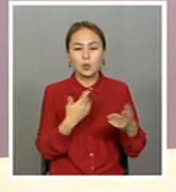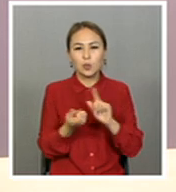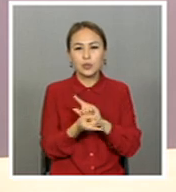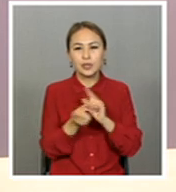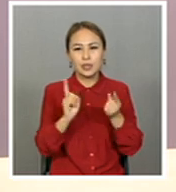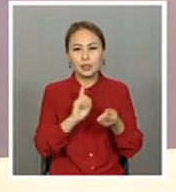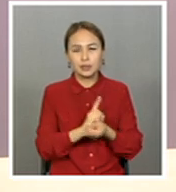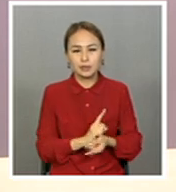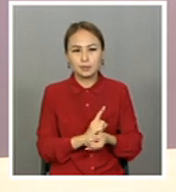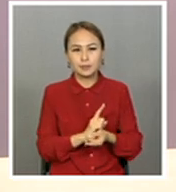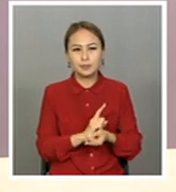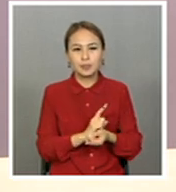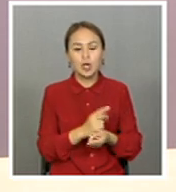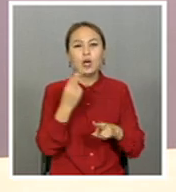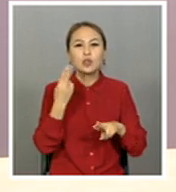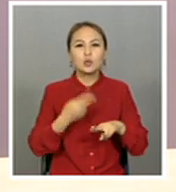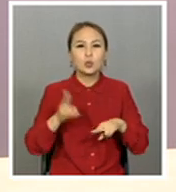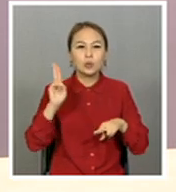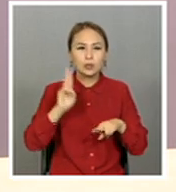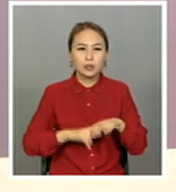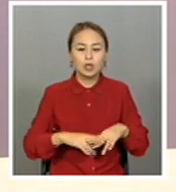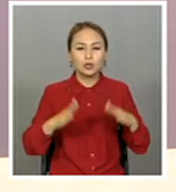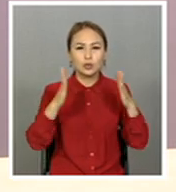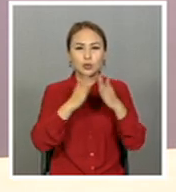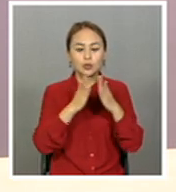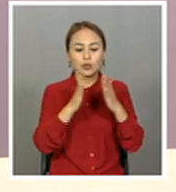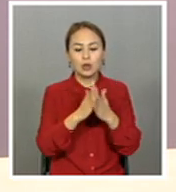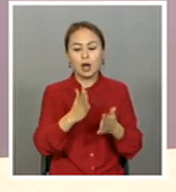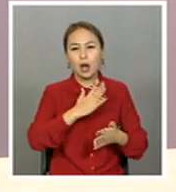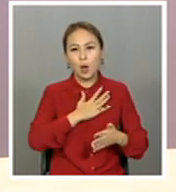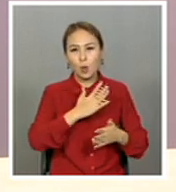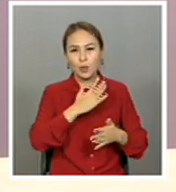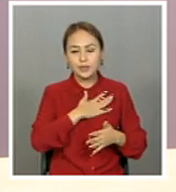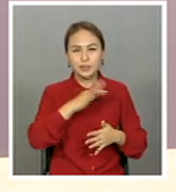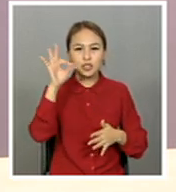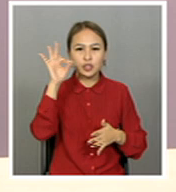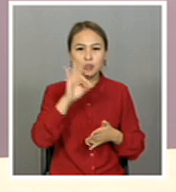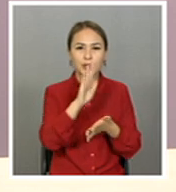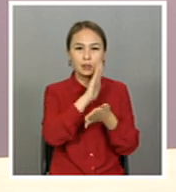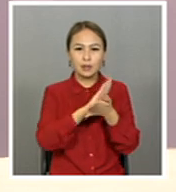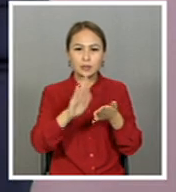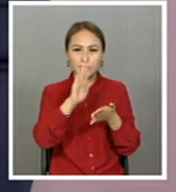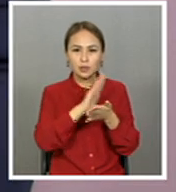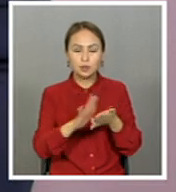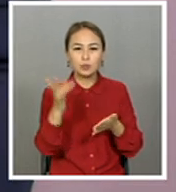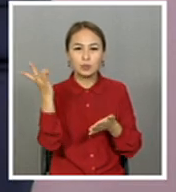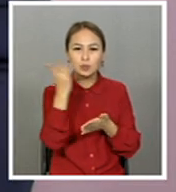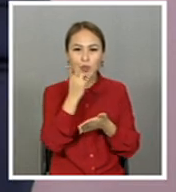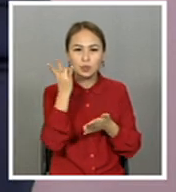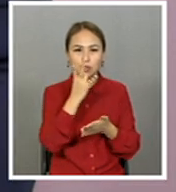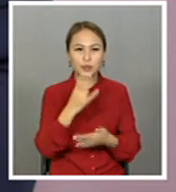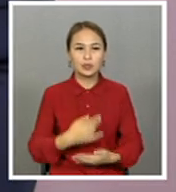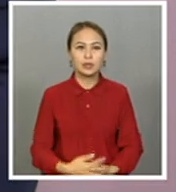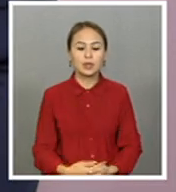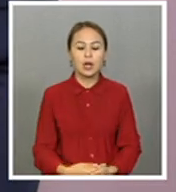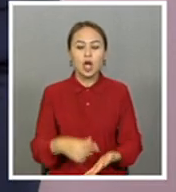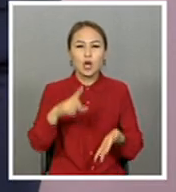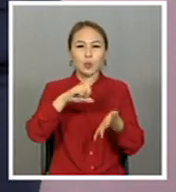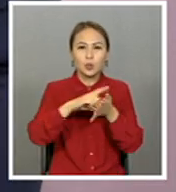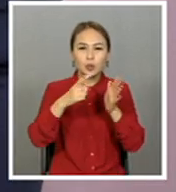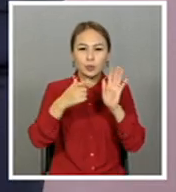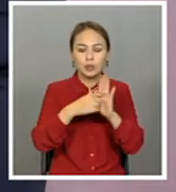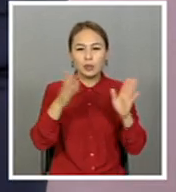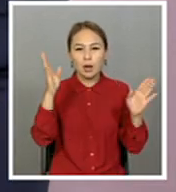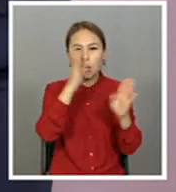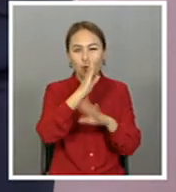өзгереді. Сондықтан үйдің ауасын жиі тазартып тұру қажет. Бөлменің